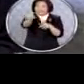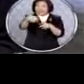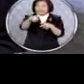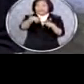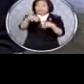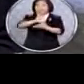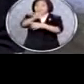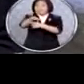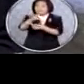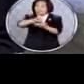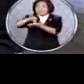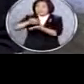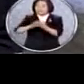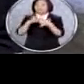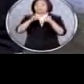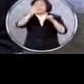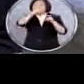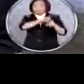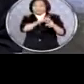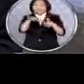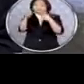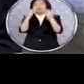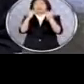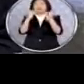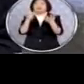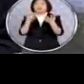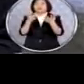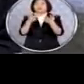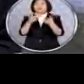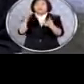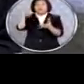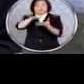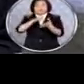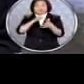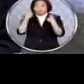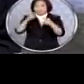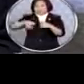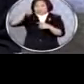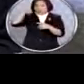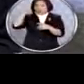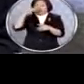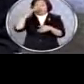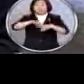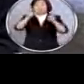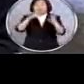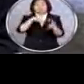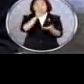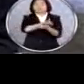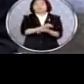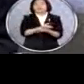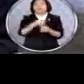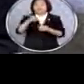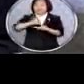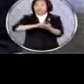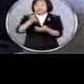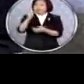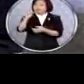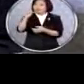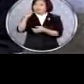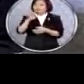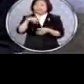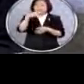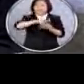楚的，民进党没有搞清楚，结果这个高价低报，明明一斤可以卖到几十块，他说只有两